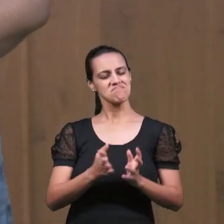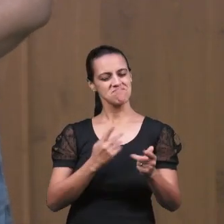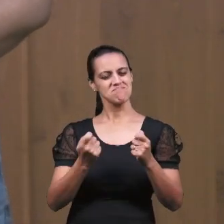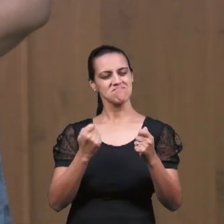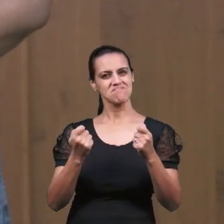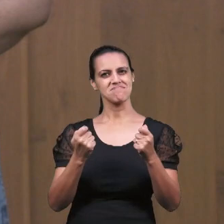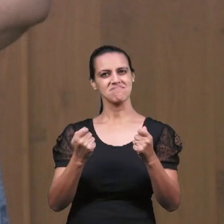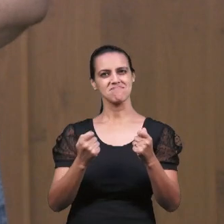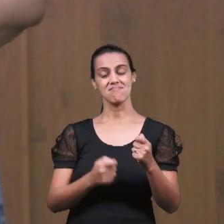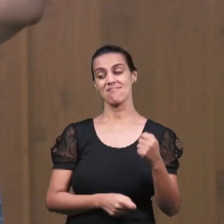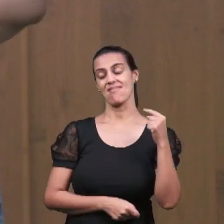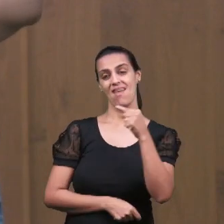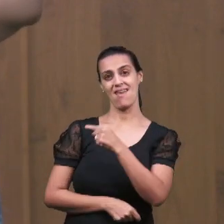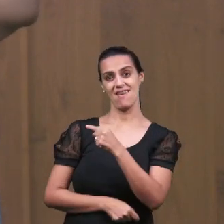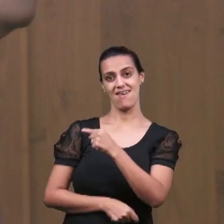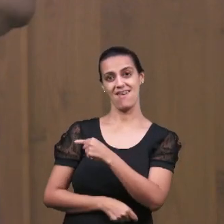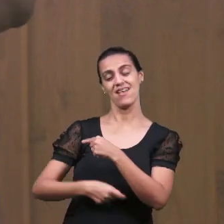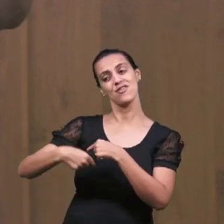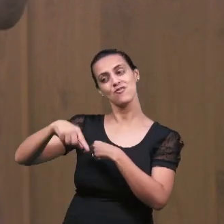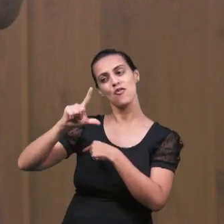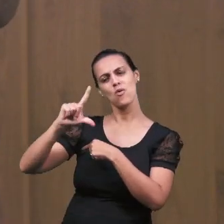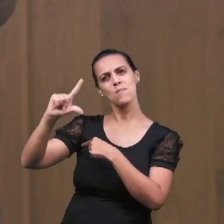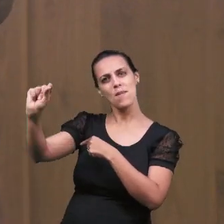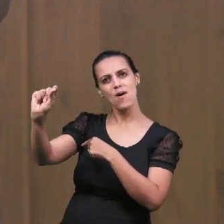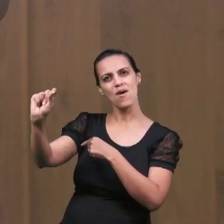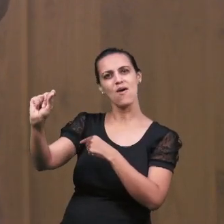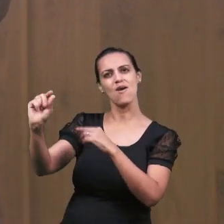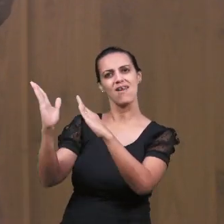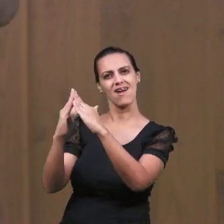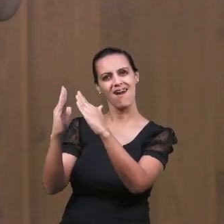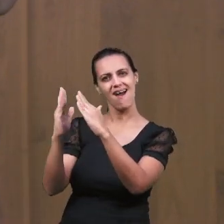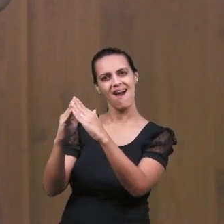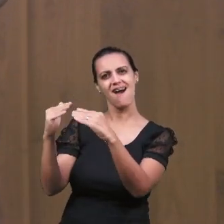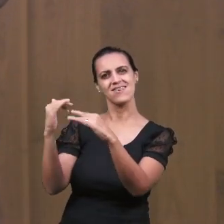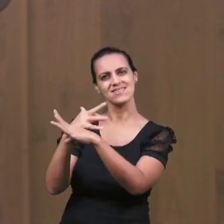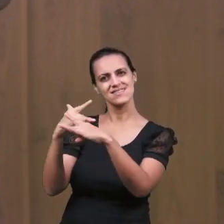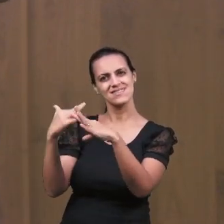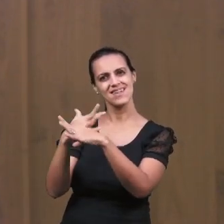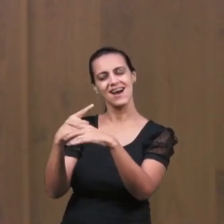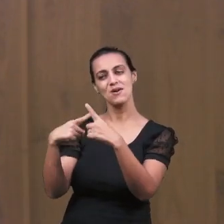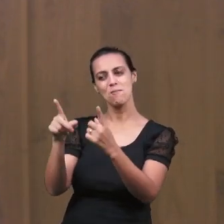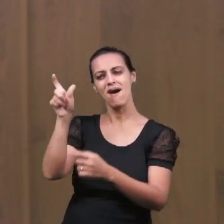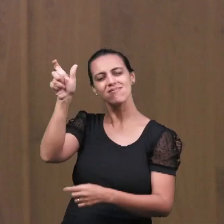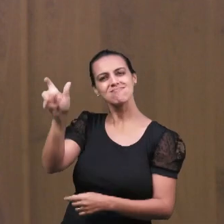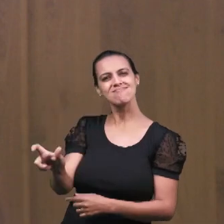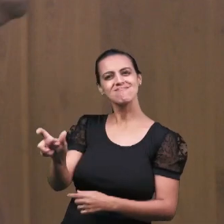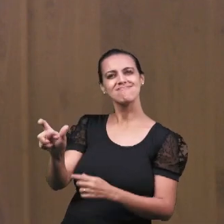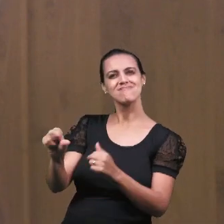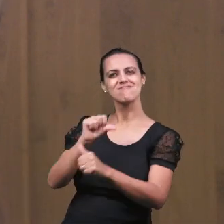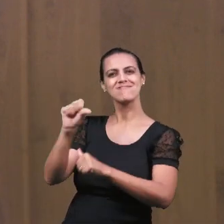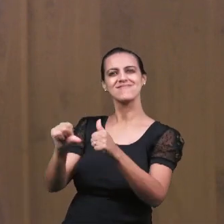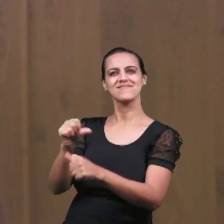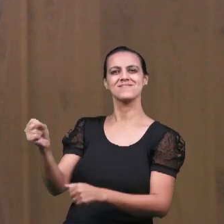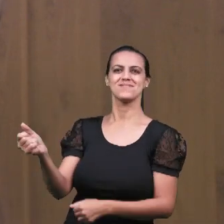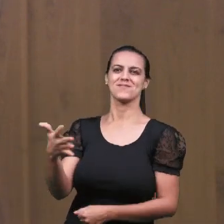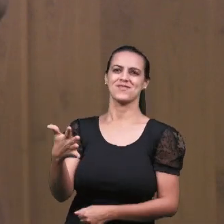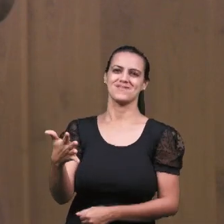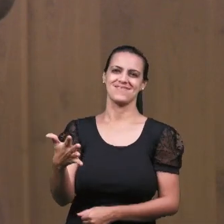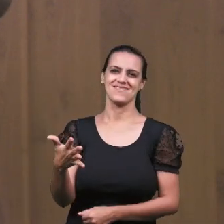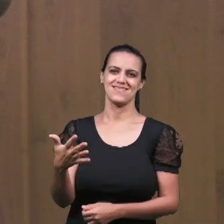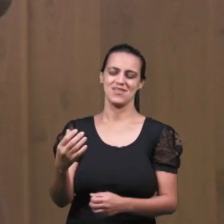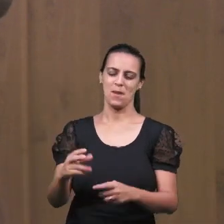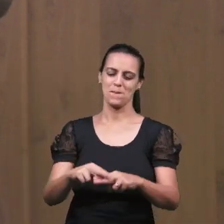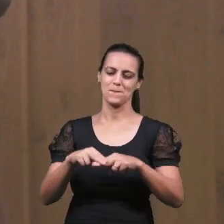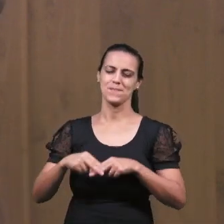Car il a connu le roi des rois, le Seigneur des seigneurs, le Seigneur Jésus, le seul sauveur. Alléluia. Le